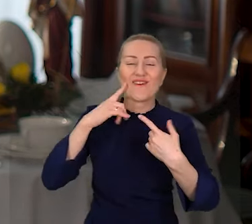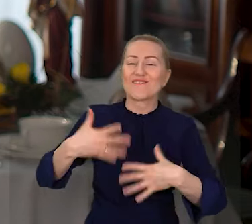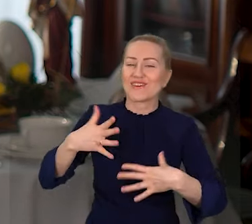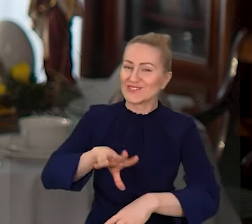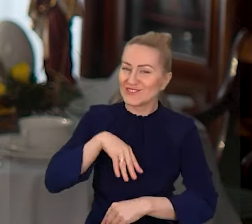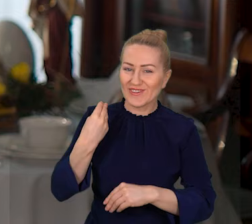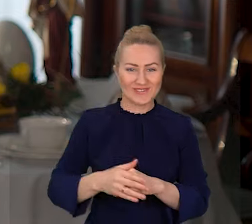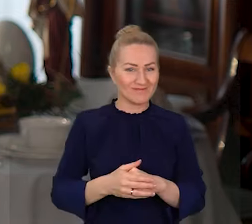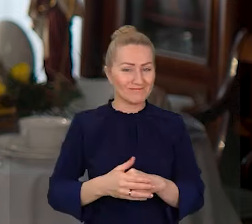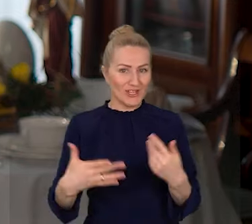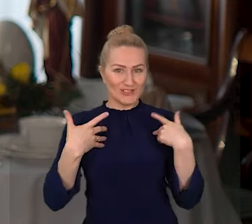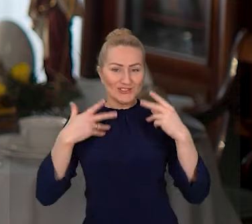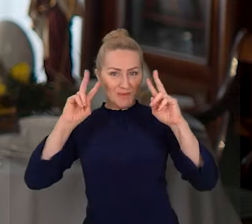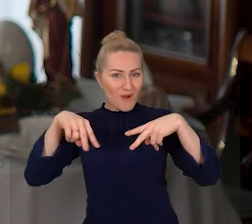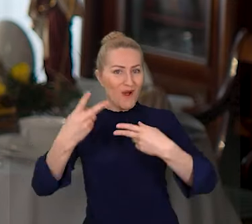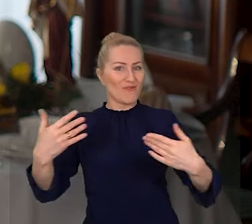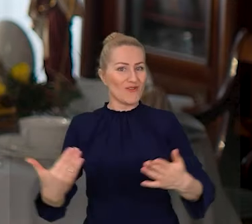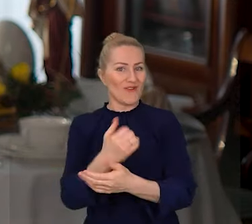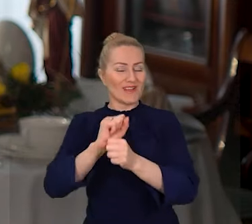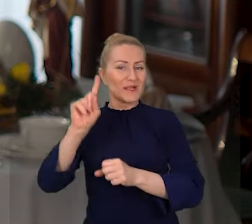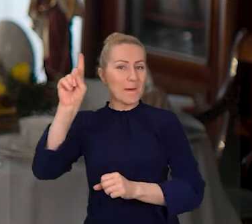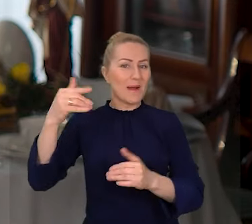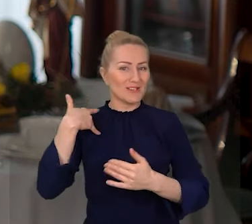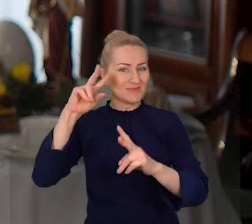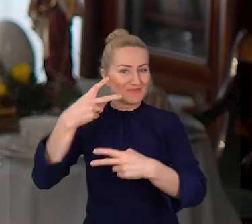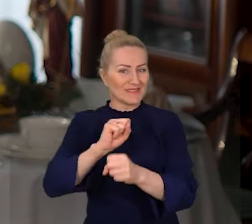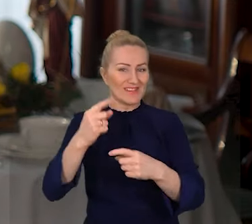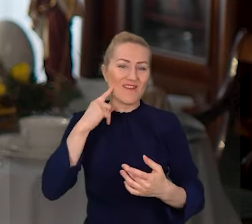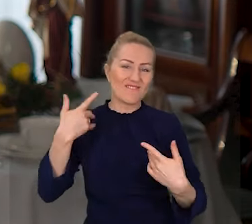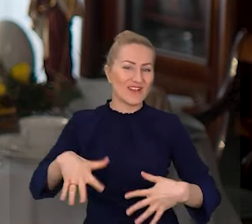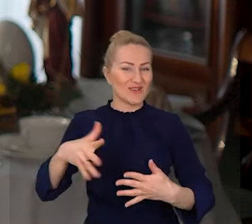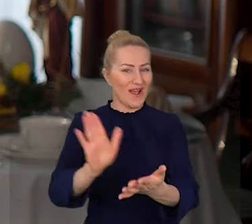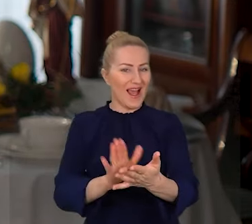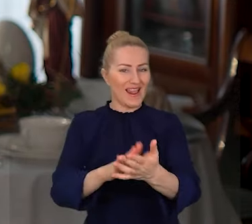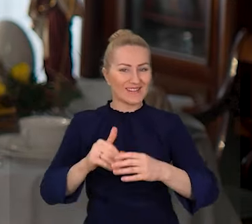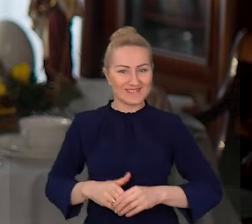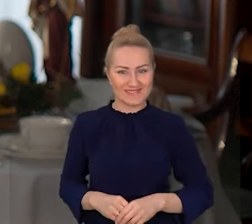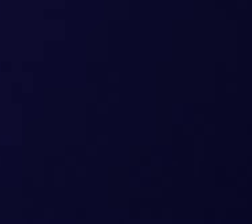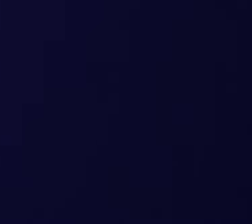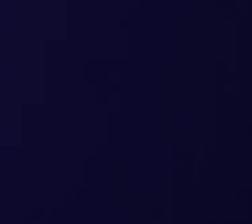Wesołych świąt! Życie się odradza, Pan zmartwychwstał. Wesołego Alleluja!